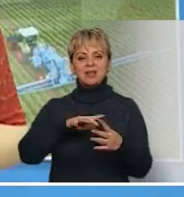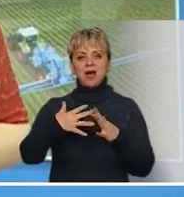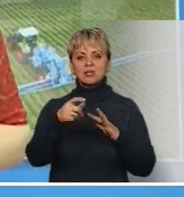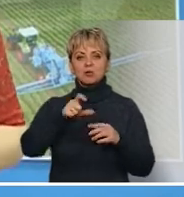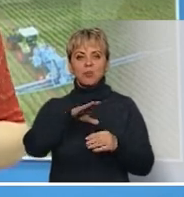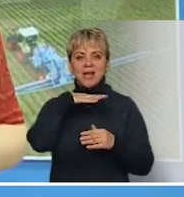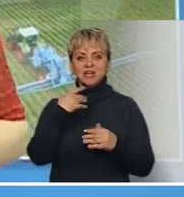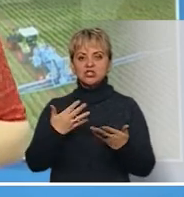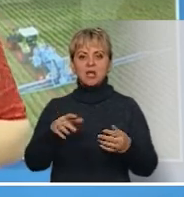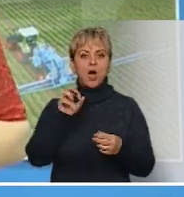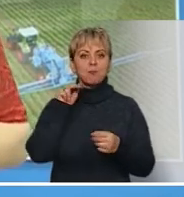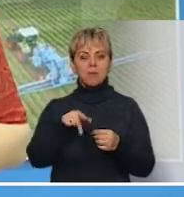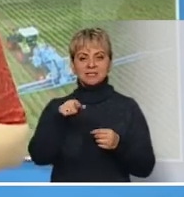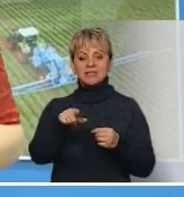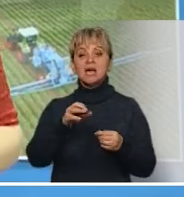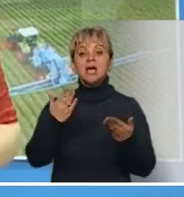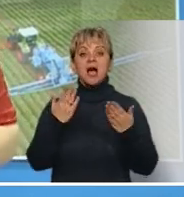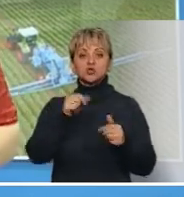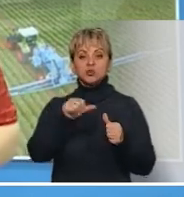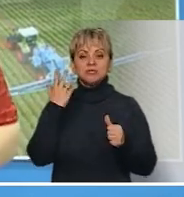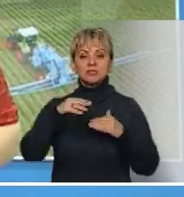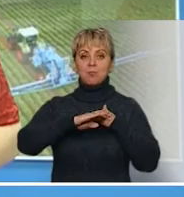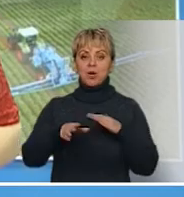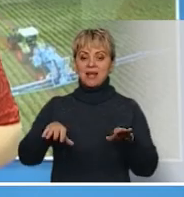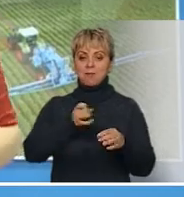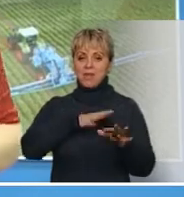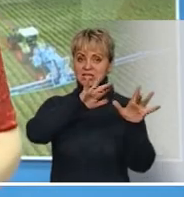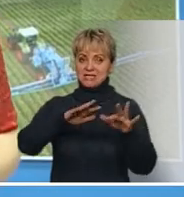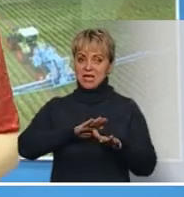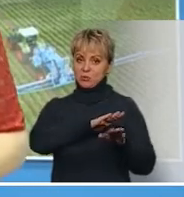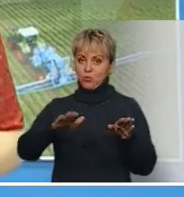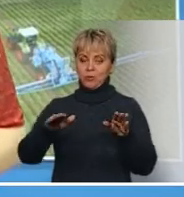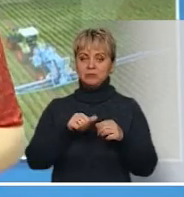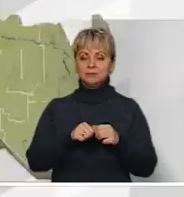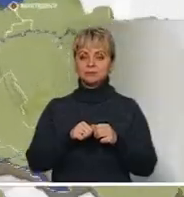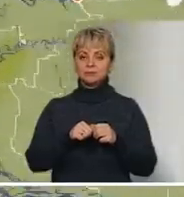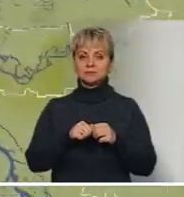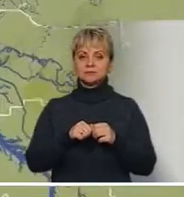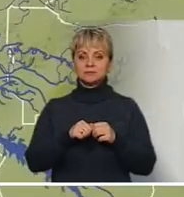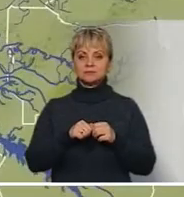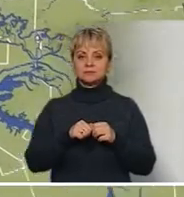для аграриев – многочисленная опасность, особенно когда поля укроет плотный слой снега.